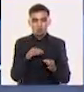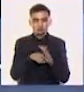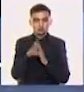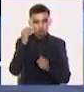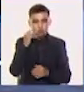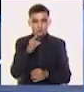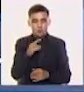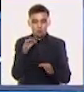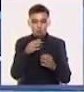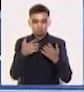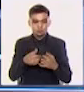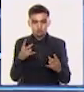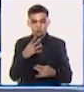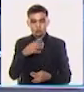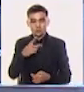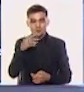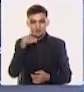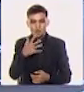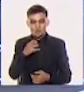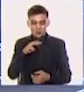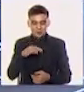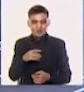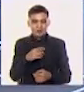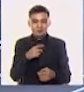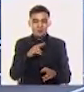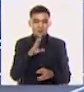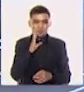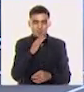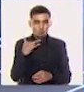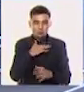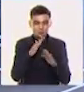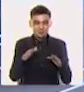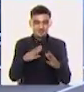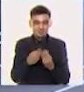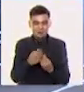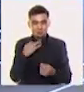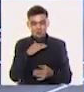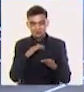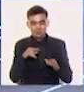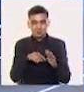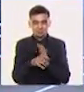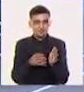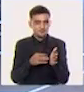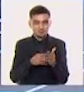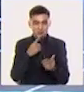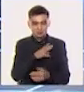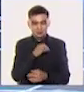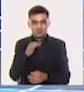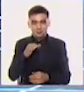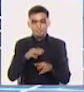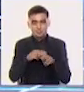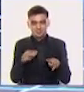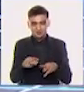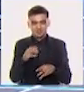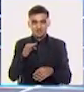Оның айтуынша 42500 теңге көп балалы жанұялардың асауқатына да жетпейді. Сондықтан балалар омбудсмені қаржы